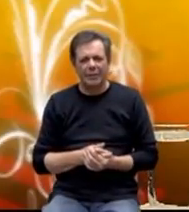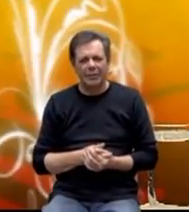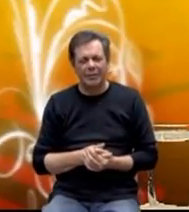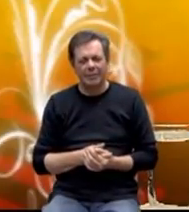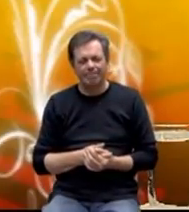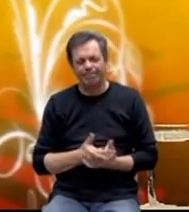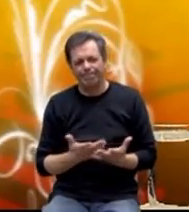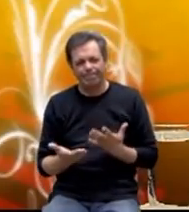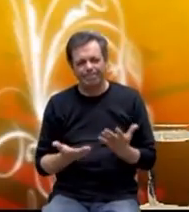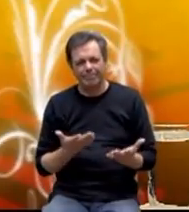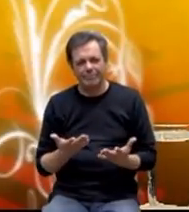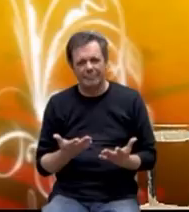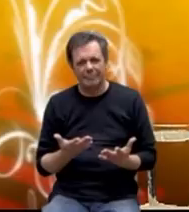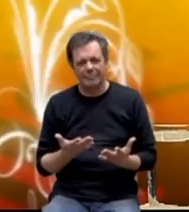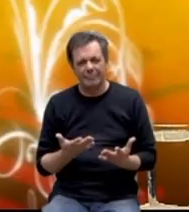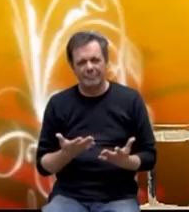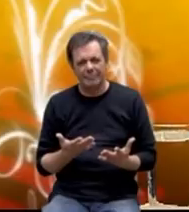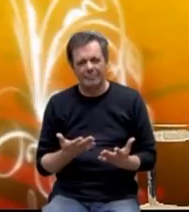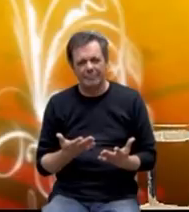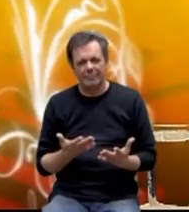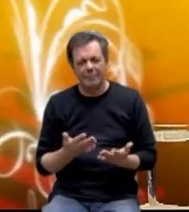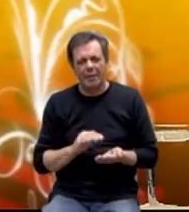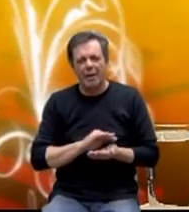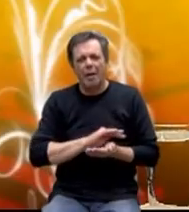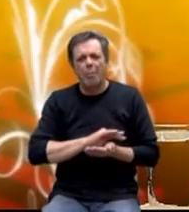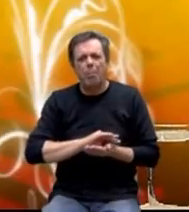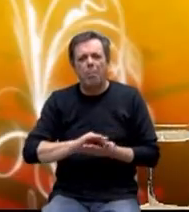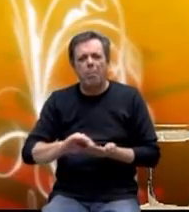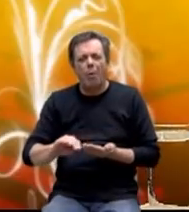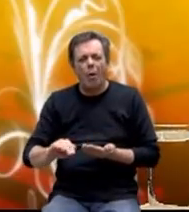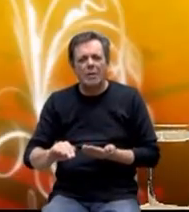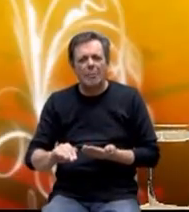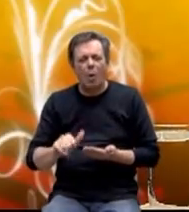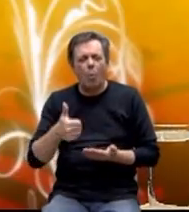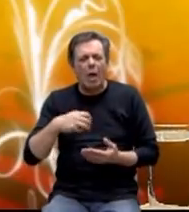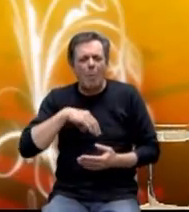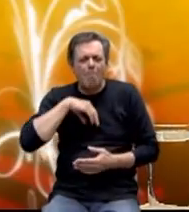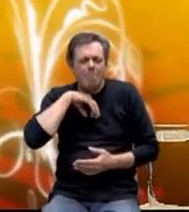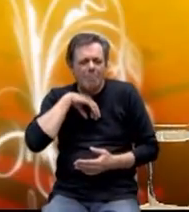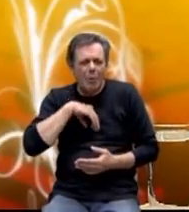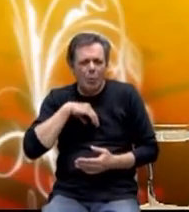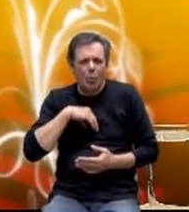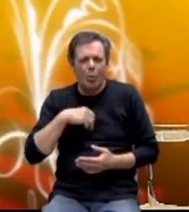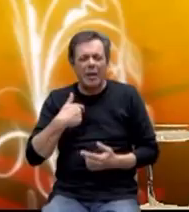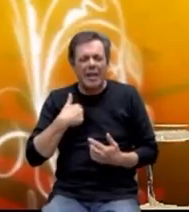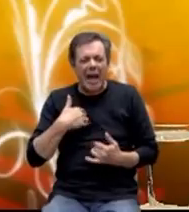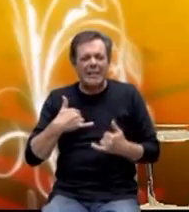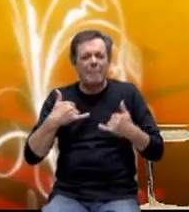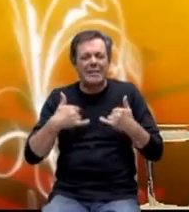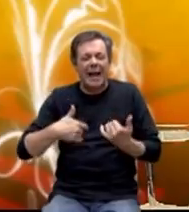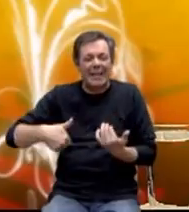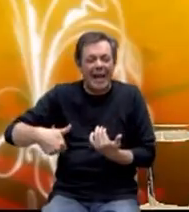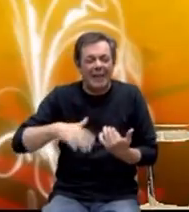nešto reći, kao da ste posebno sada u jednom duhu, ja sam sada